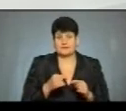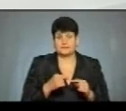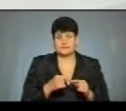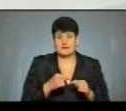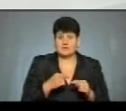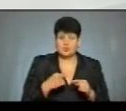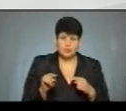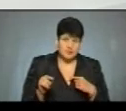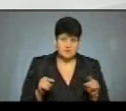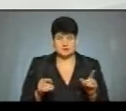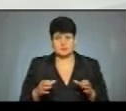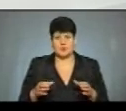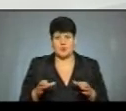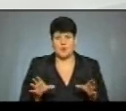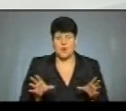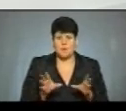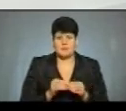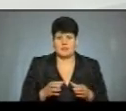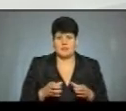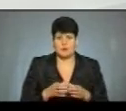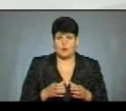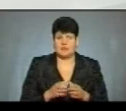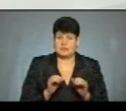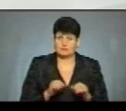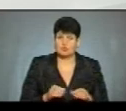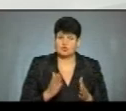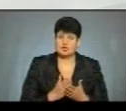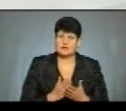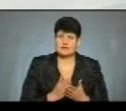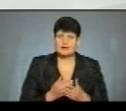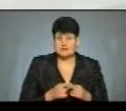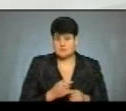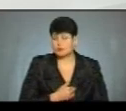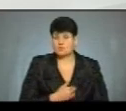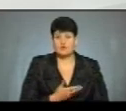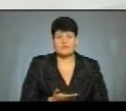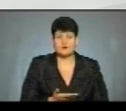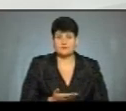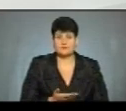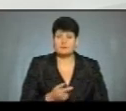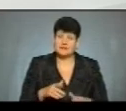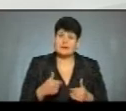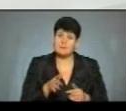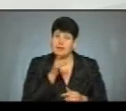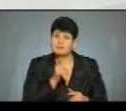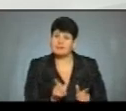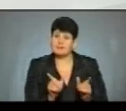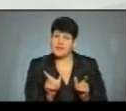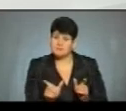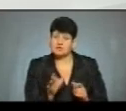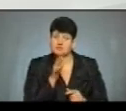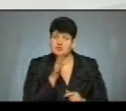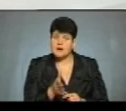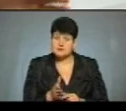об'єднаних територіальних громад, котрі є спроможними. І цей принцип має бути добровільним. Тобто ми даємо певний термін, час